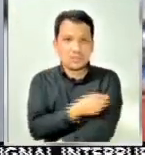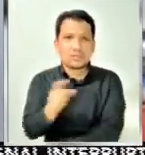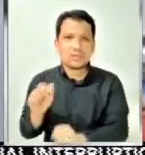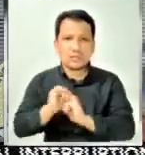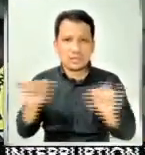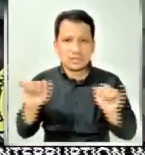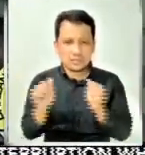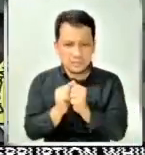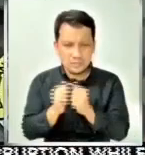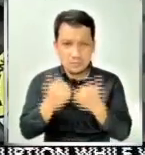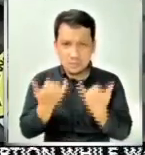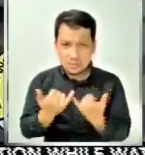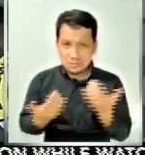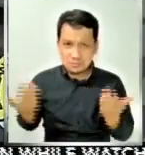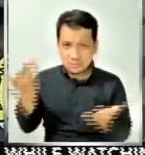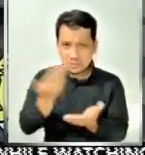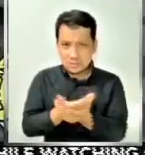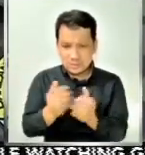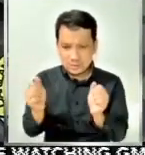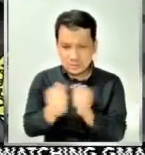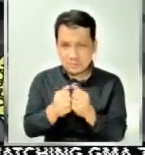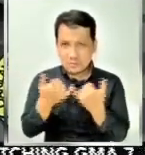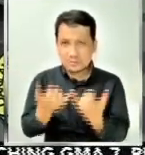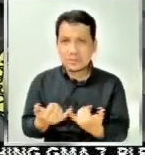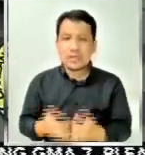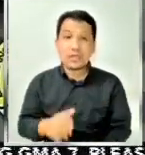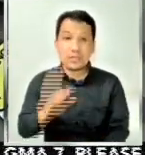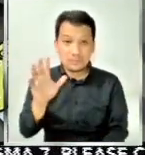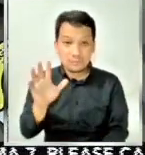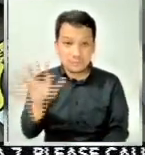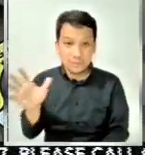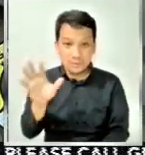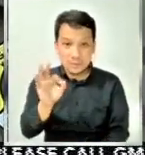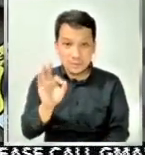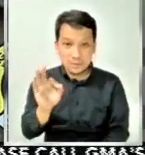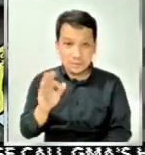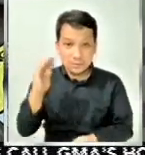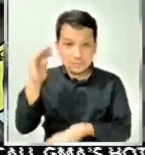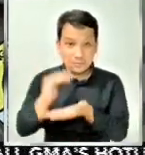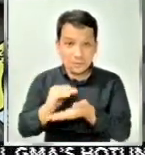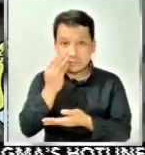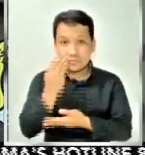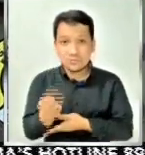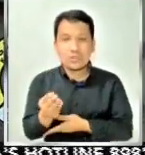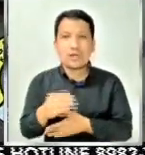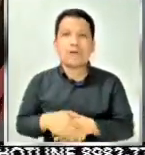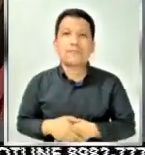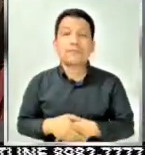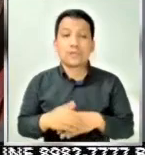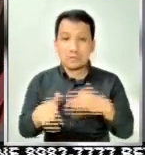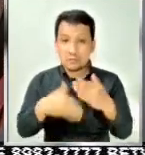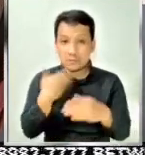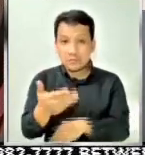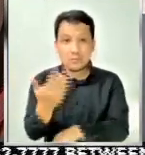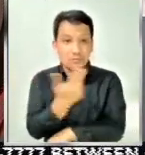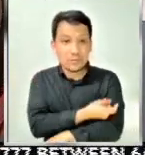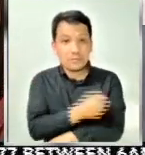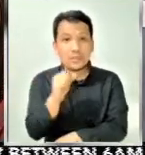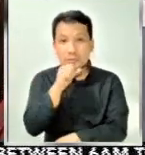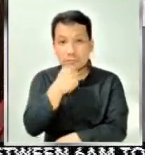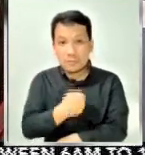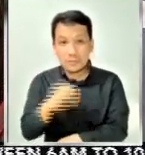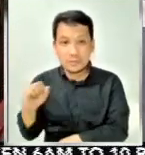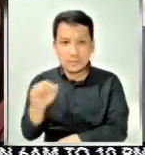ngayong araw. Ilan doon sa 590 ang matitira? At yun naman po ay ibabakuna natin sa senior citizens pagdating